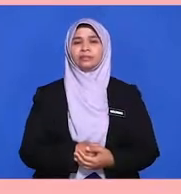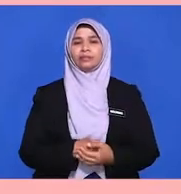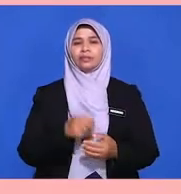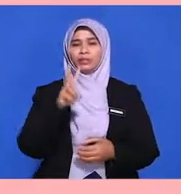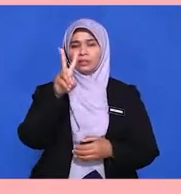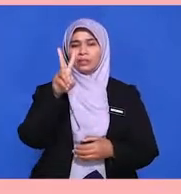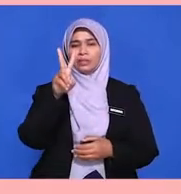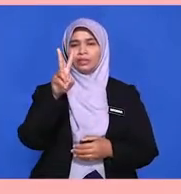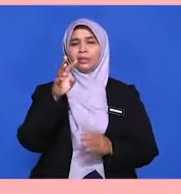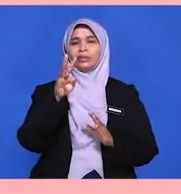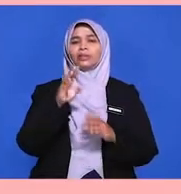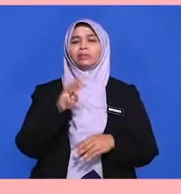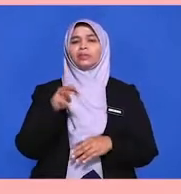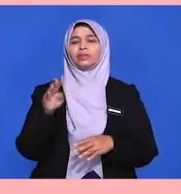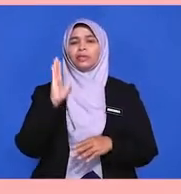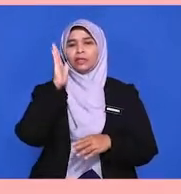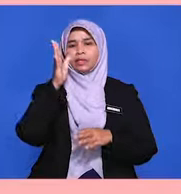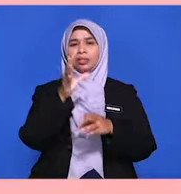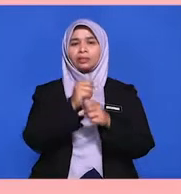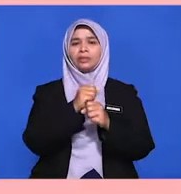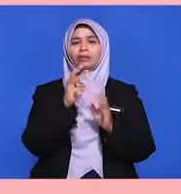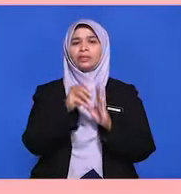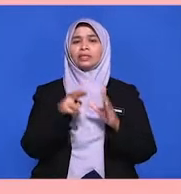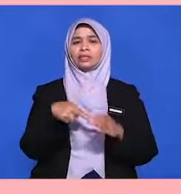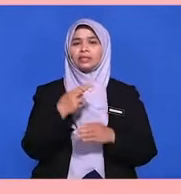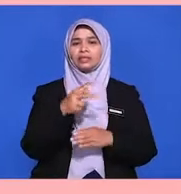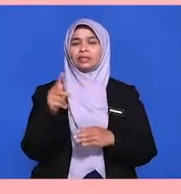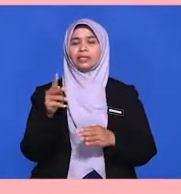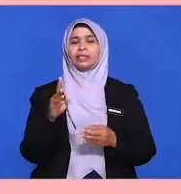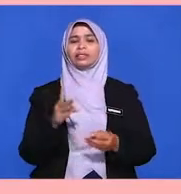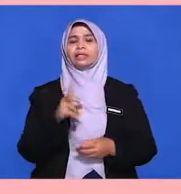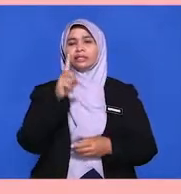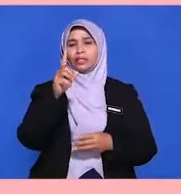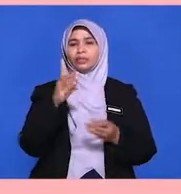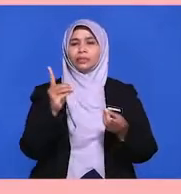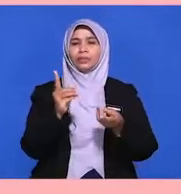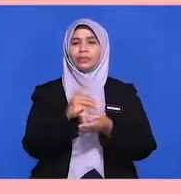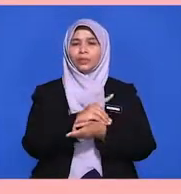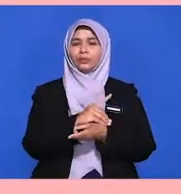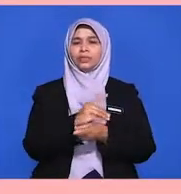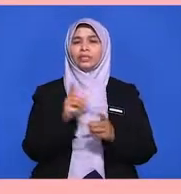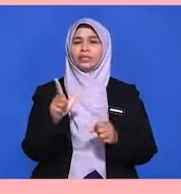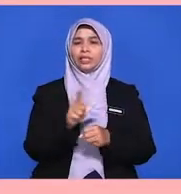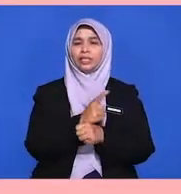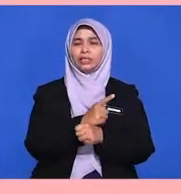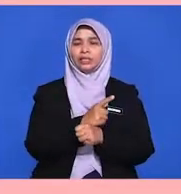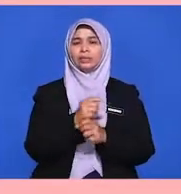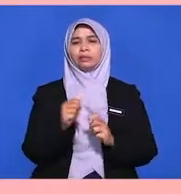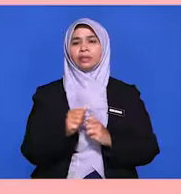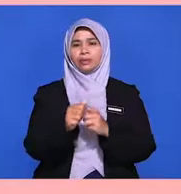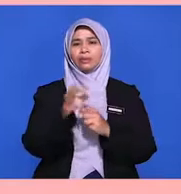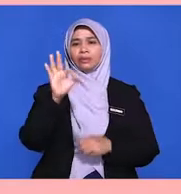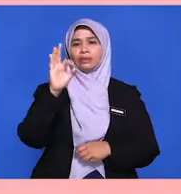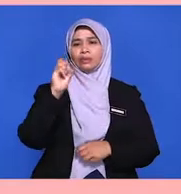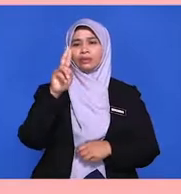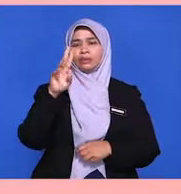Kedua, murid-murid akan dapat menghasilkan satu dokumentasi lengkap yang mengikut